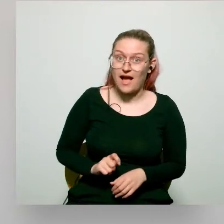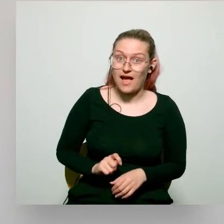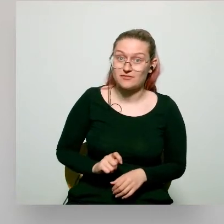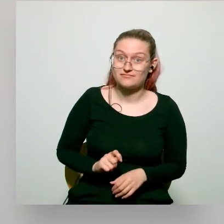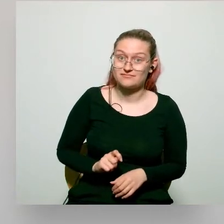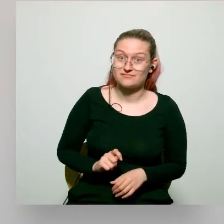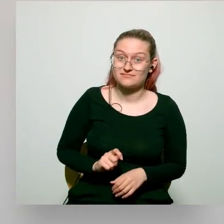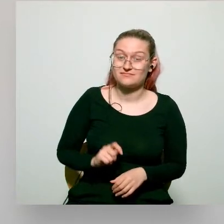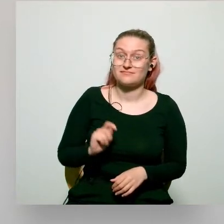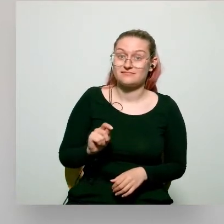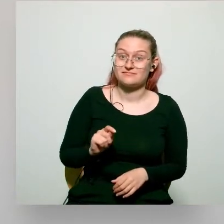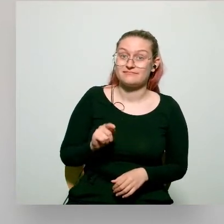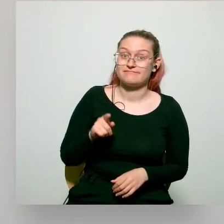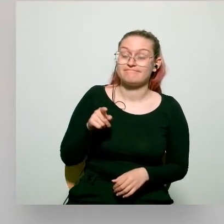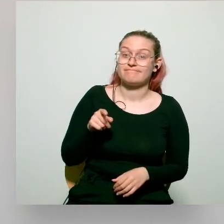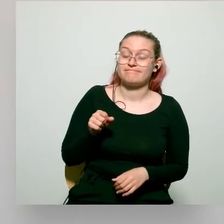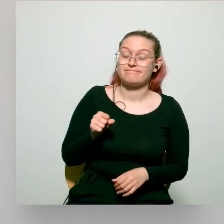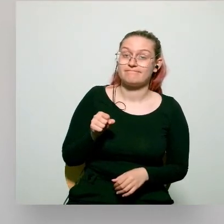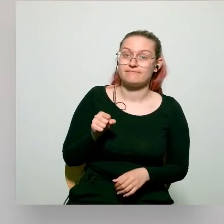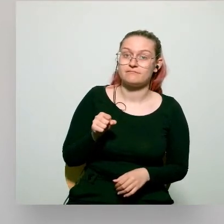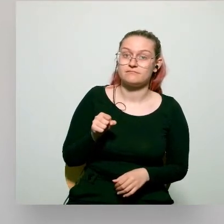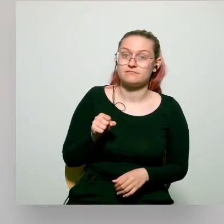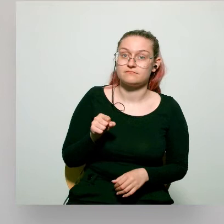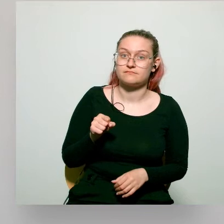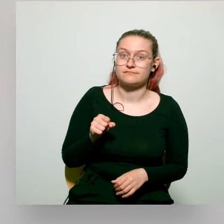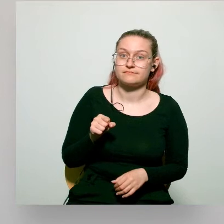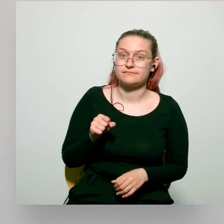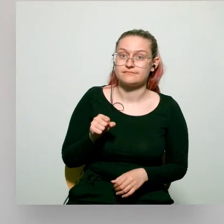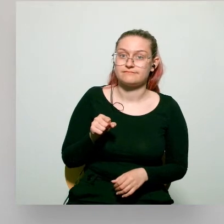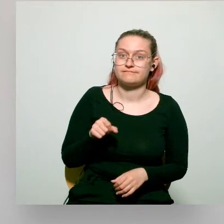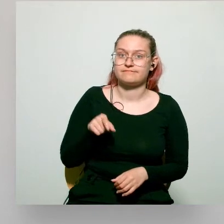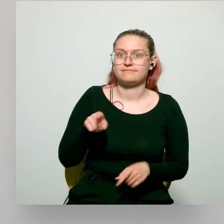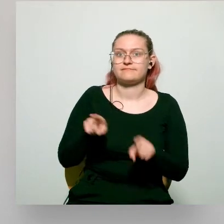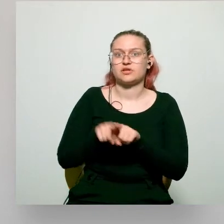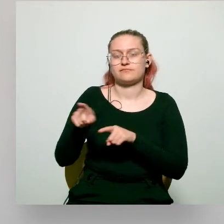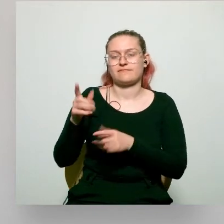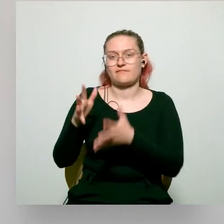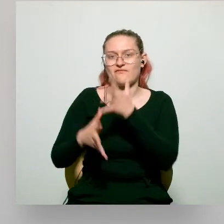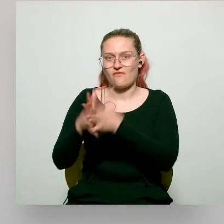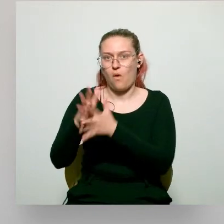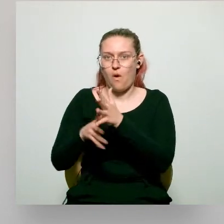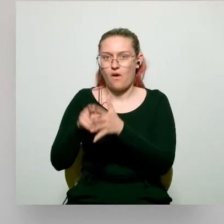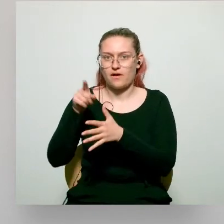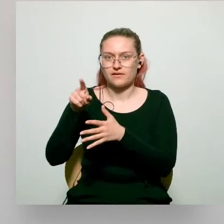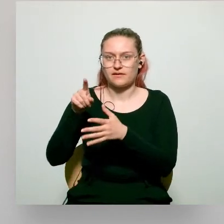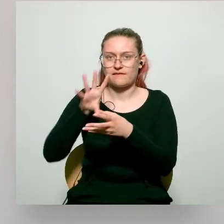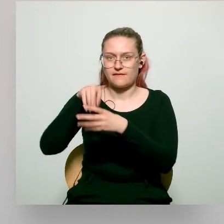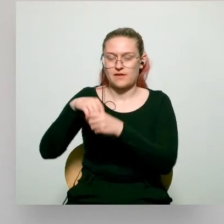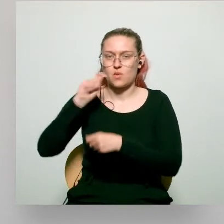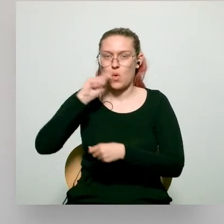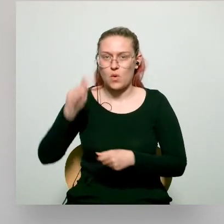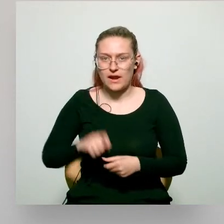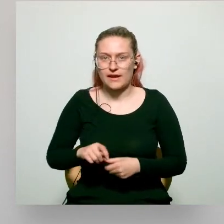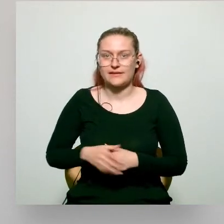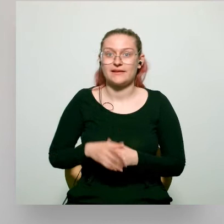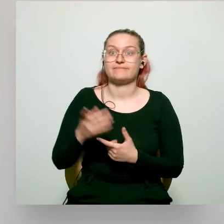jest określana, a nie przez jakieś postacie historyczne. Choć z drugiej strony, oczywiście dla czystej analizy, jest to